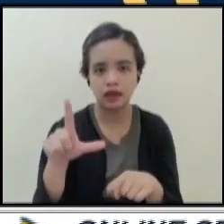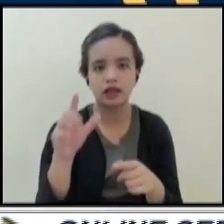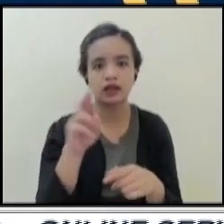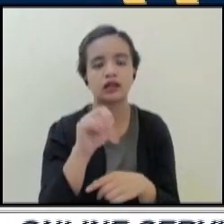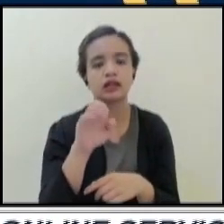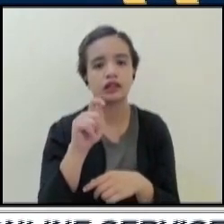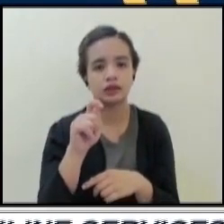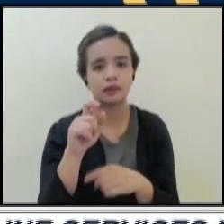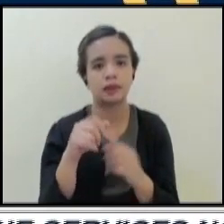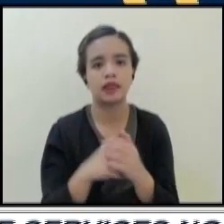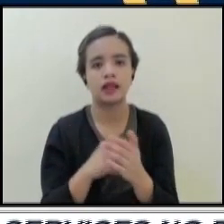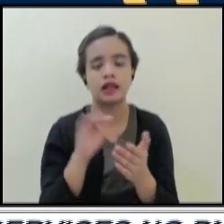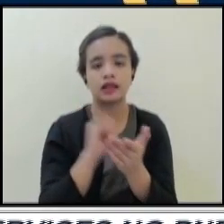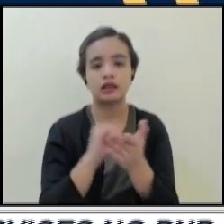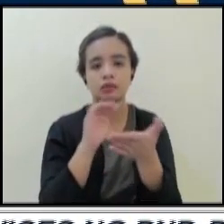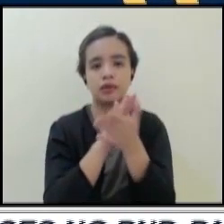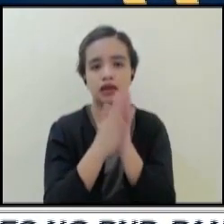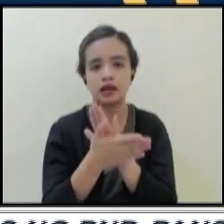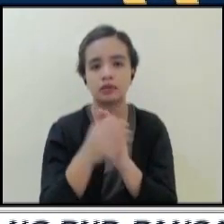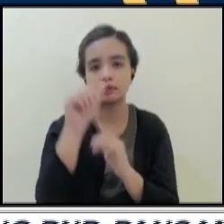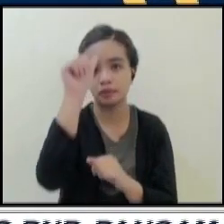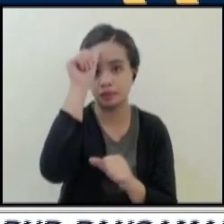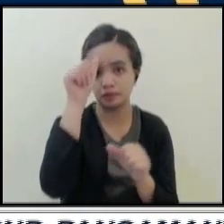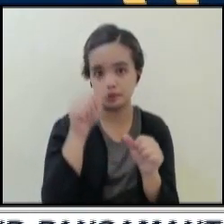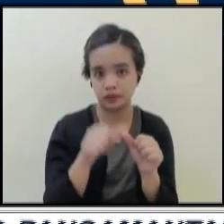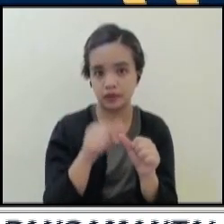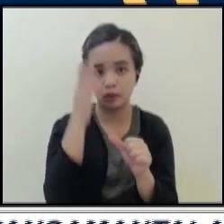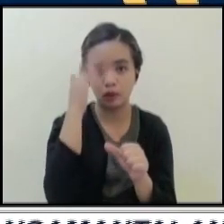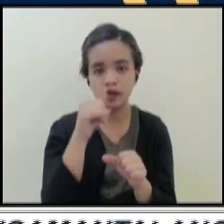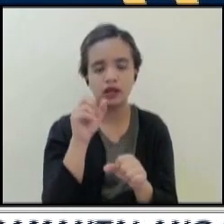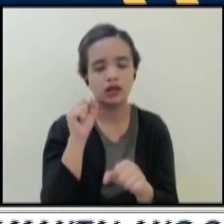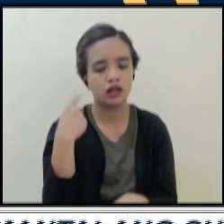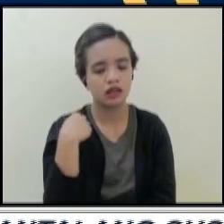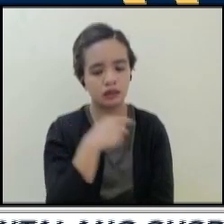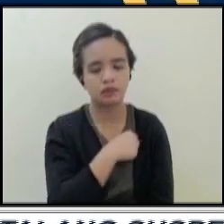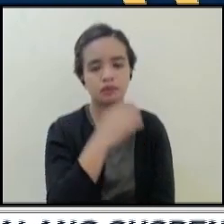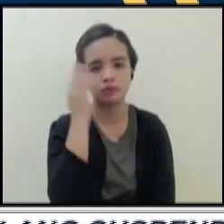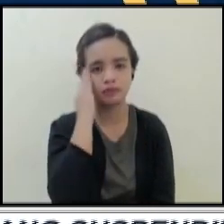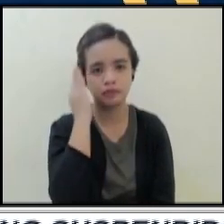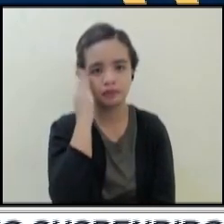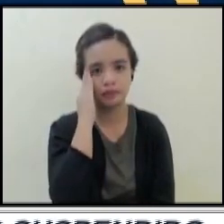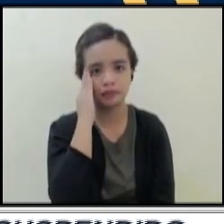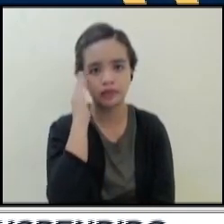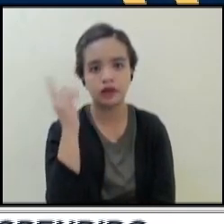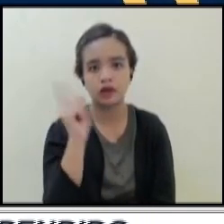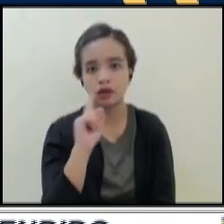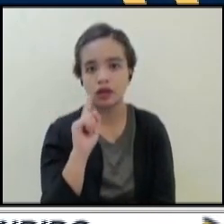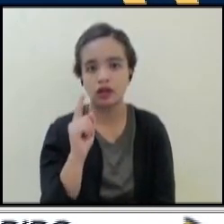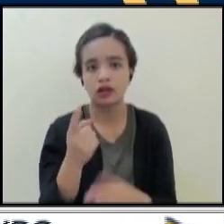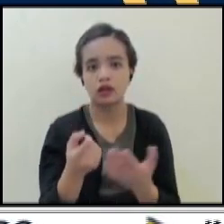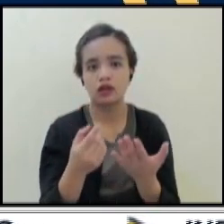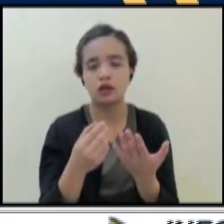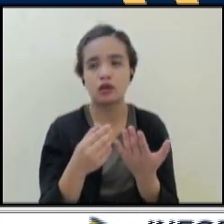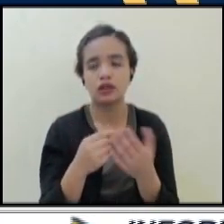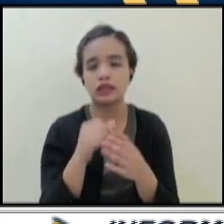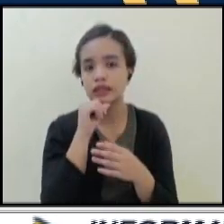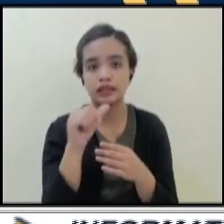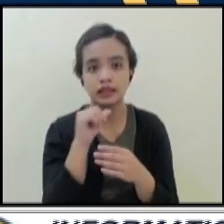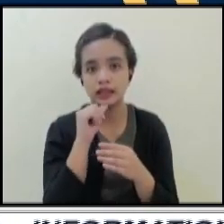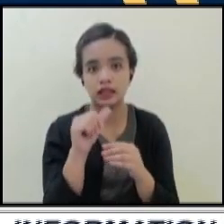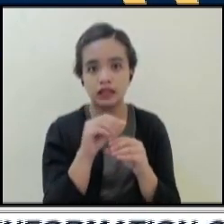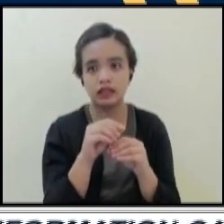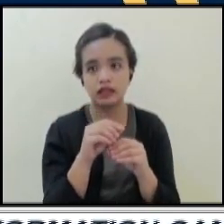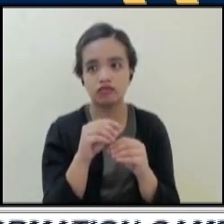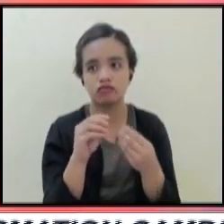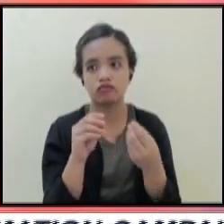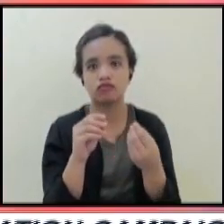yung magiging mark natin para malaman natin yung mga nagtataas ng or hindi gumagalaw ang presyo pero